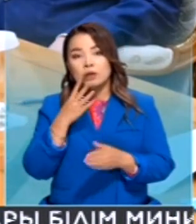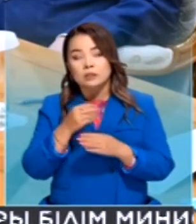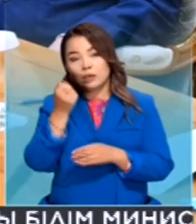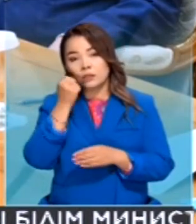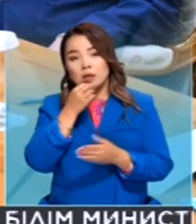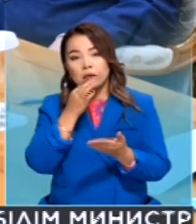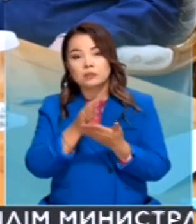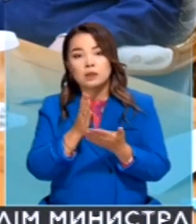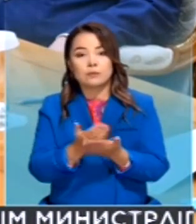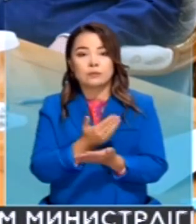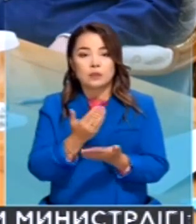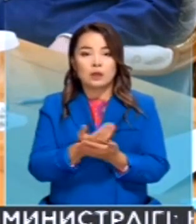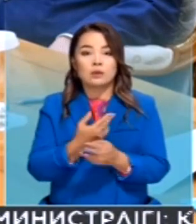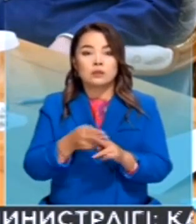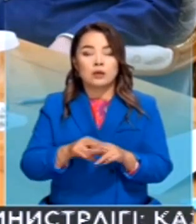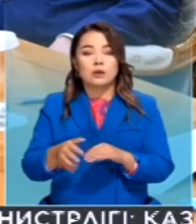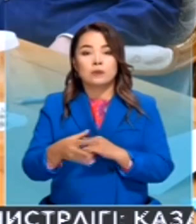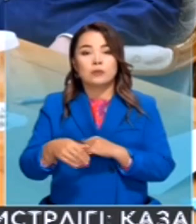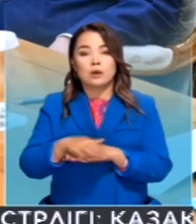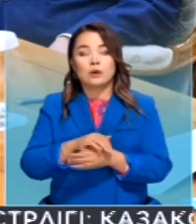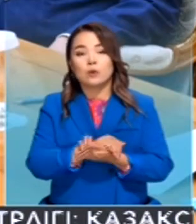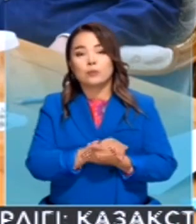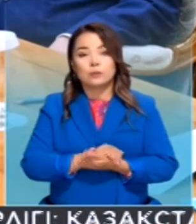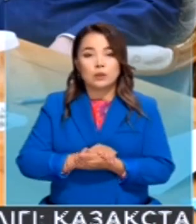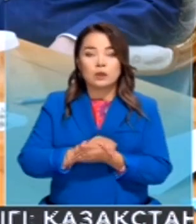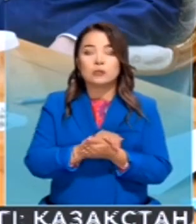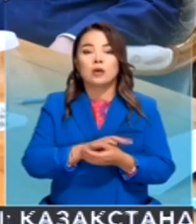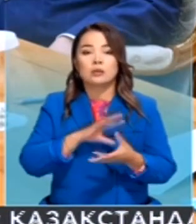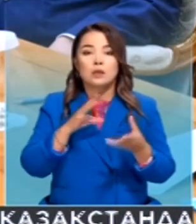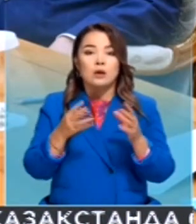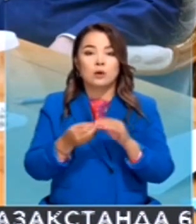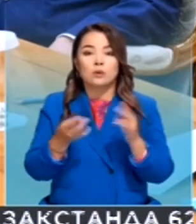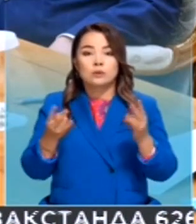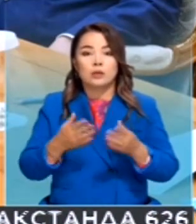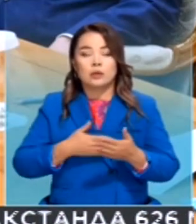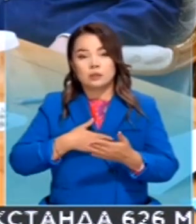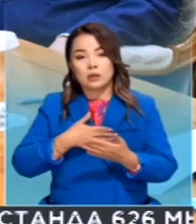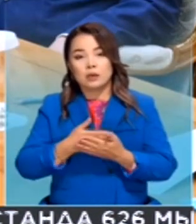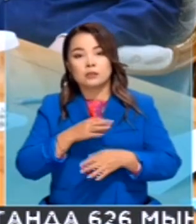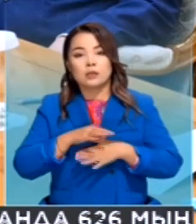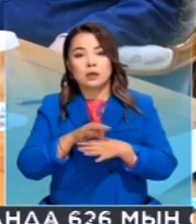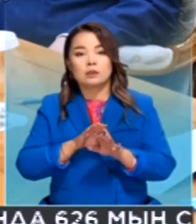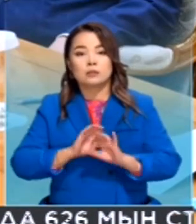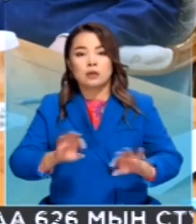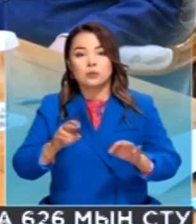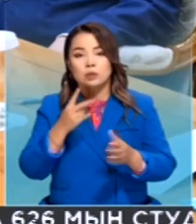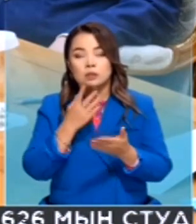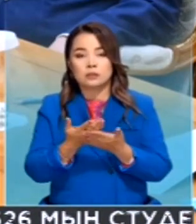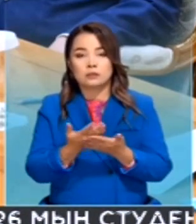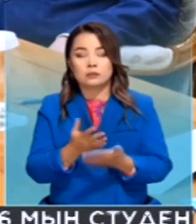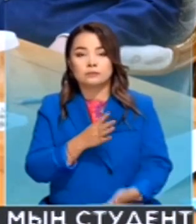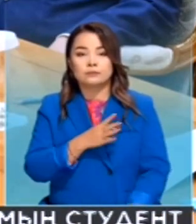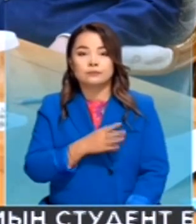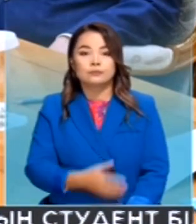айтып, Қазақстанның өңірдегі бейбітшілікті нығайтуға қосқан елеулі үлесін атап өтті.